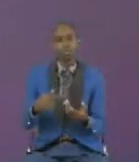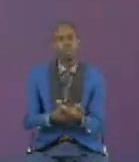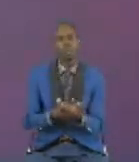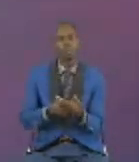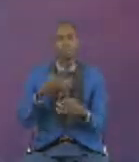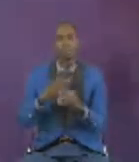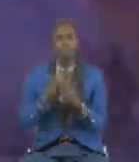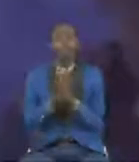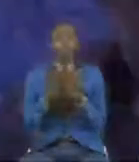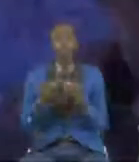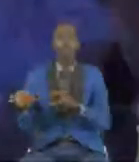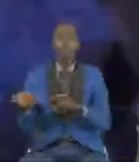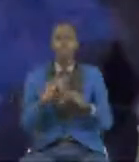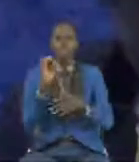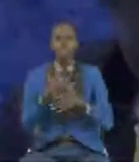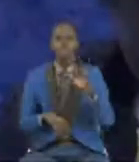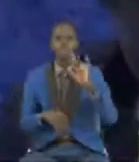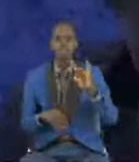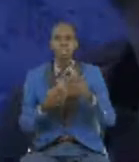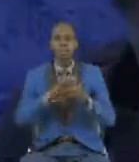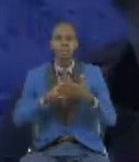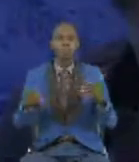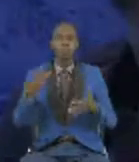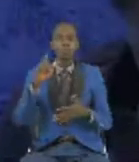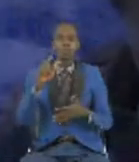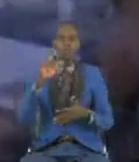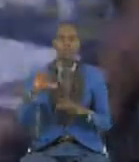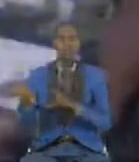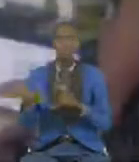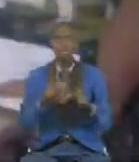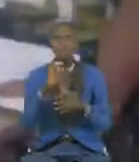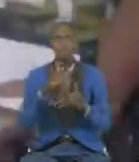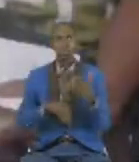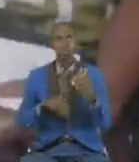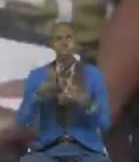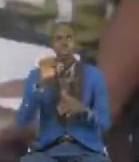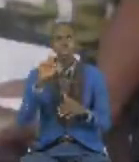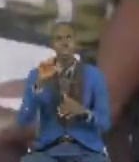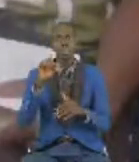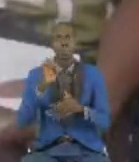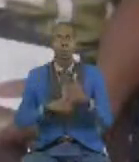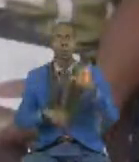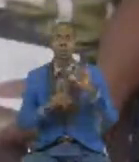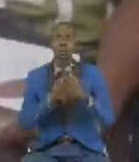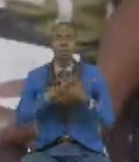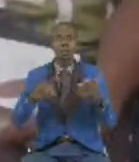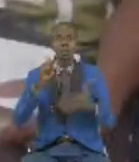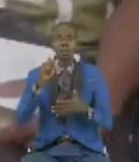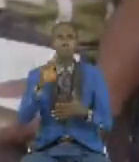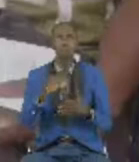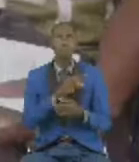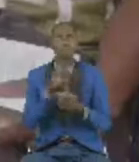chapitre 8, 25. Actes 8, 25. Après avoir rendu témoignage